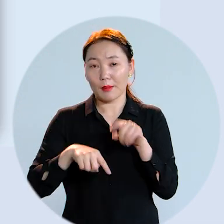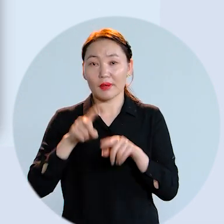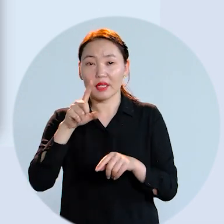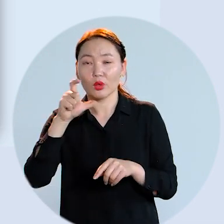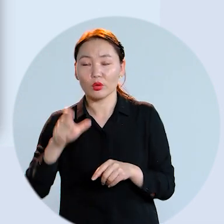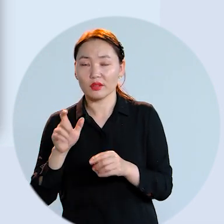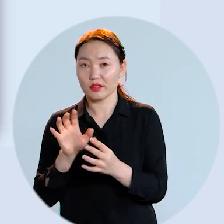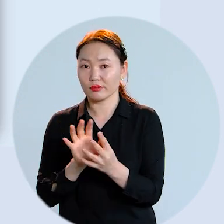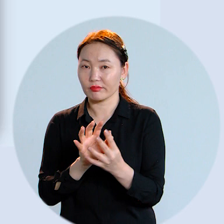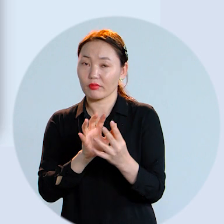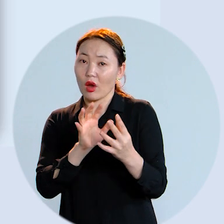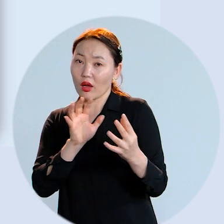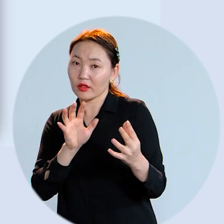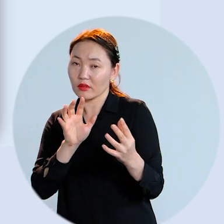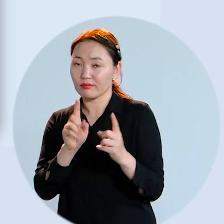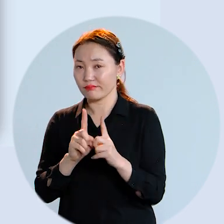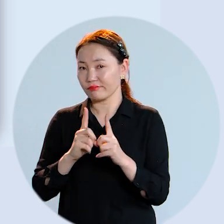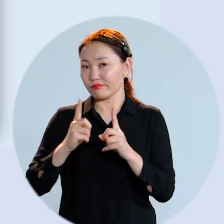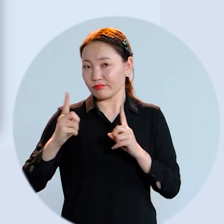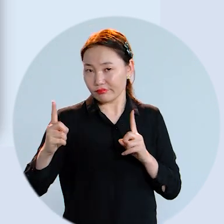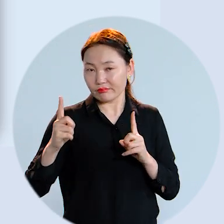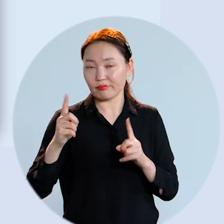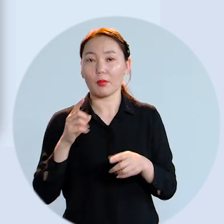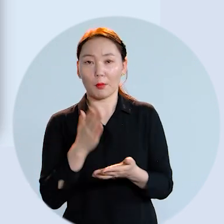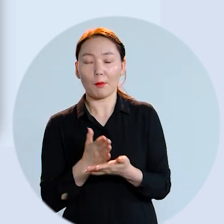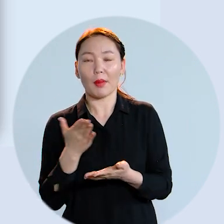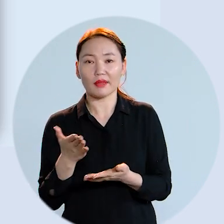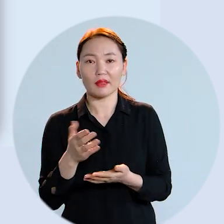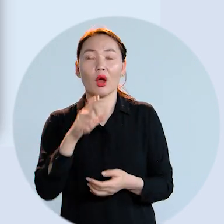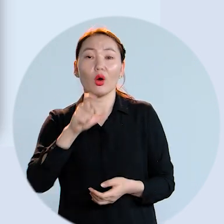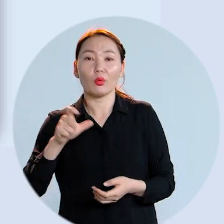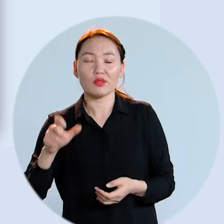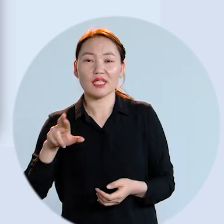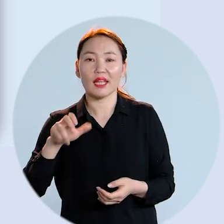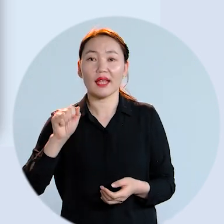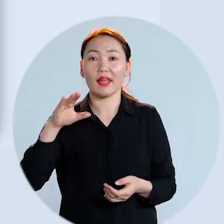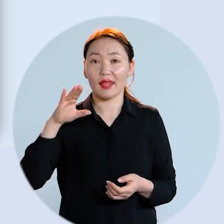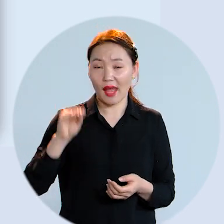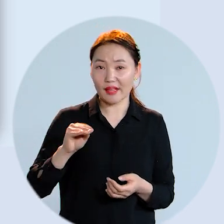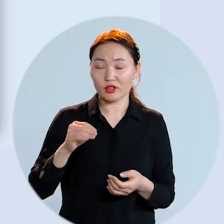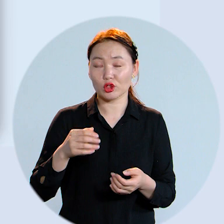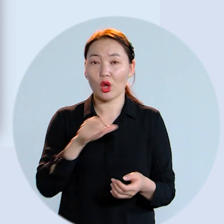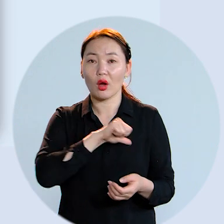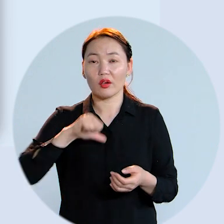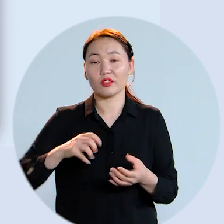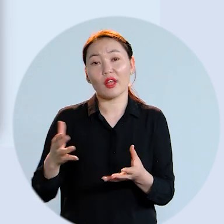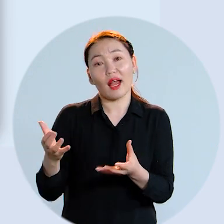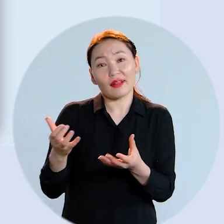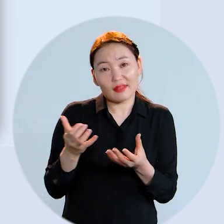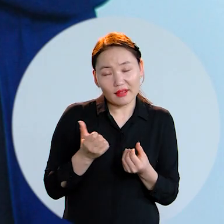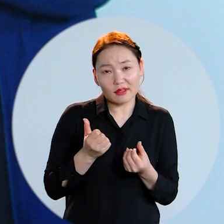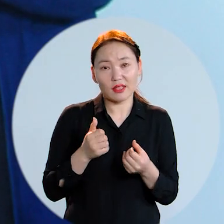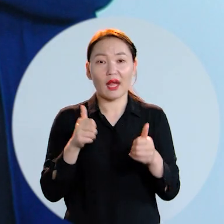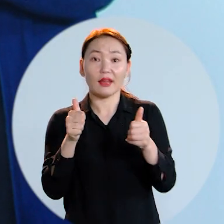амьдралд байдаг. Хүмүүсийг яаж өөртөө татах вэ? Найзын хүрээллээ яаж өргөн болох вэ? Аль